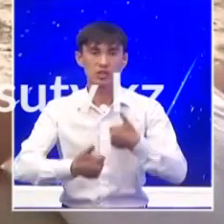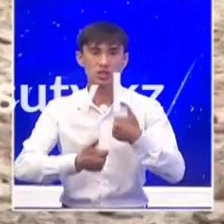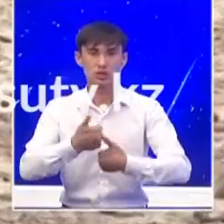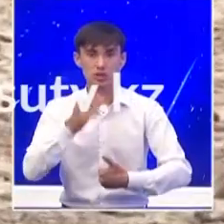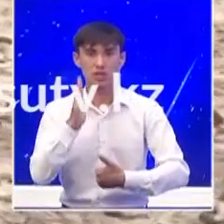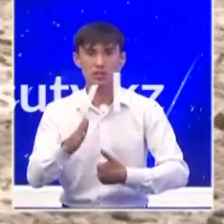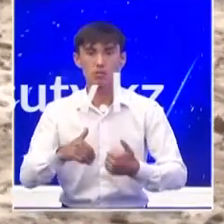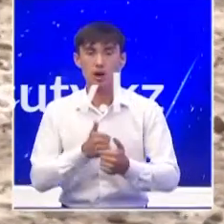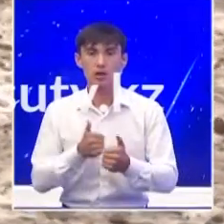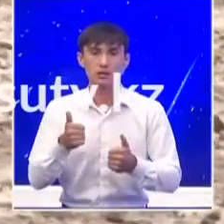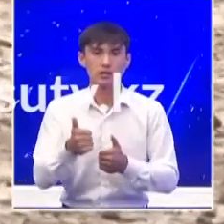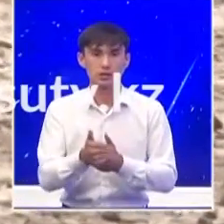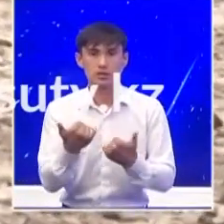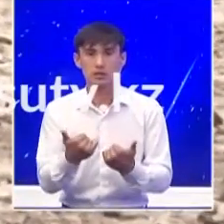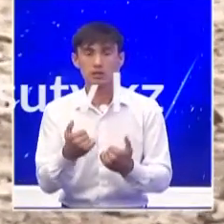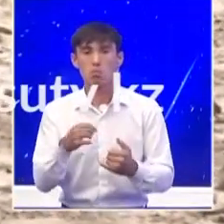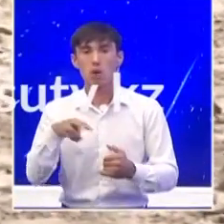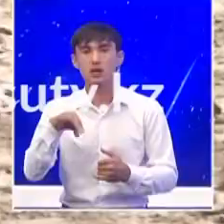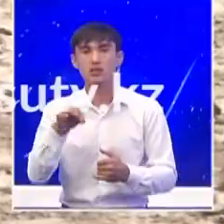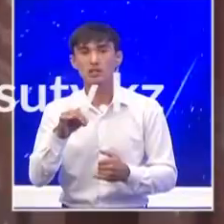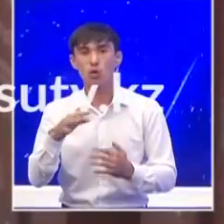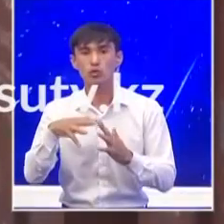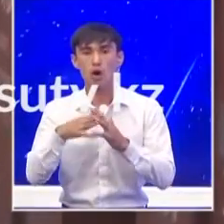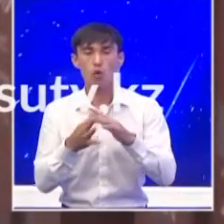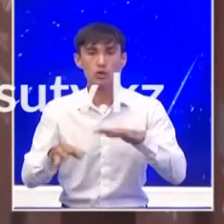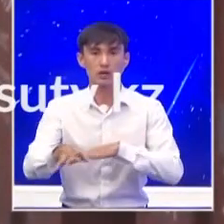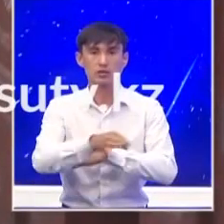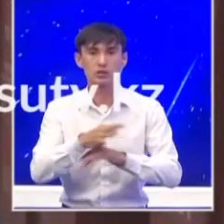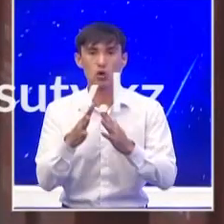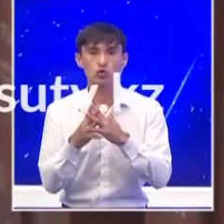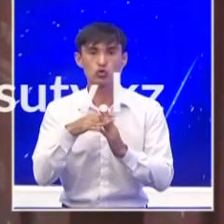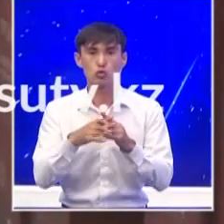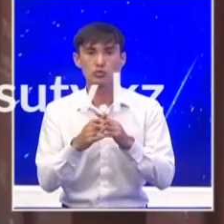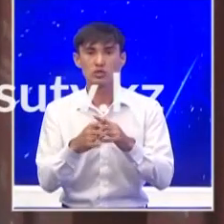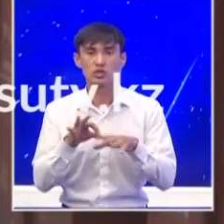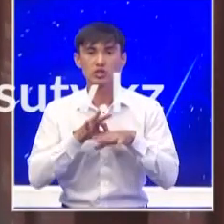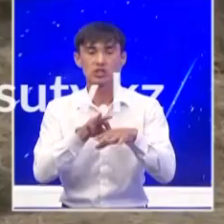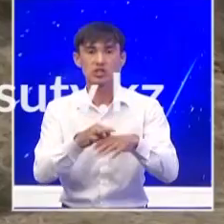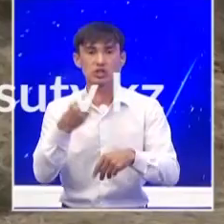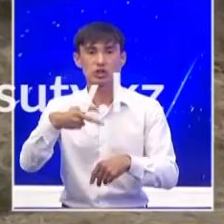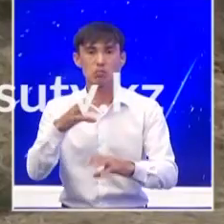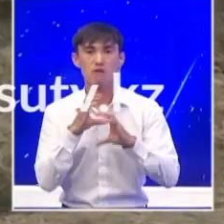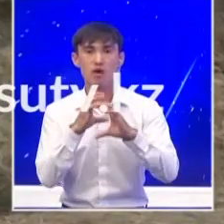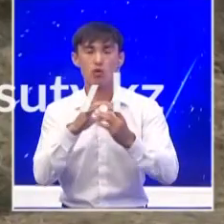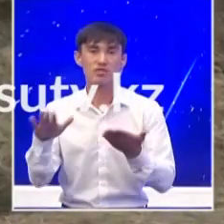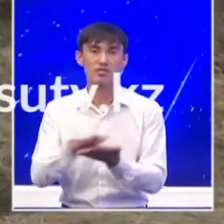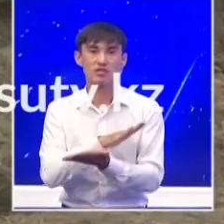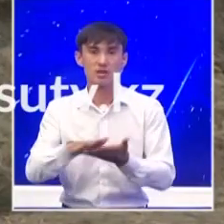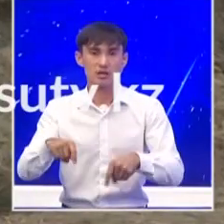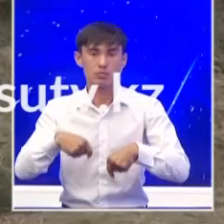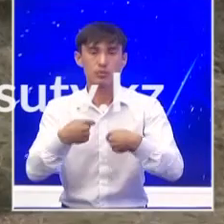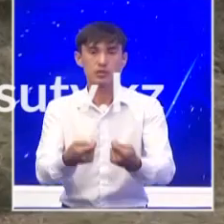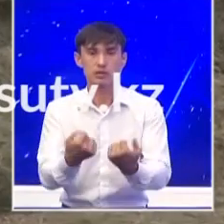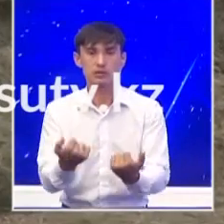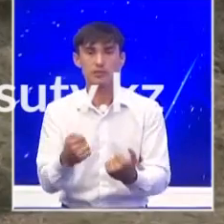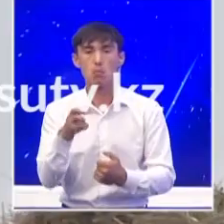малы күйзелген Маңғыстаудың шетпе ауданына дейін шөп жеткізетін 20 вагонды облыс әкімдігі тегін алып беріп отыр. Ал